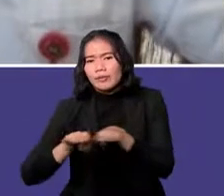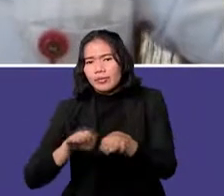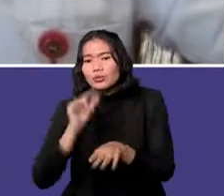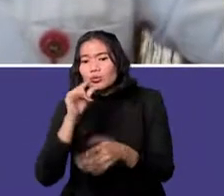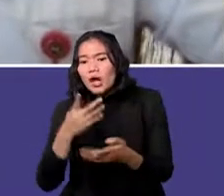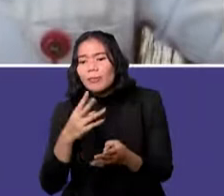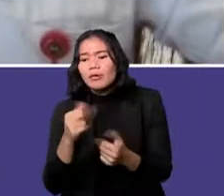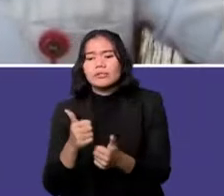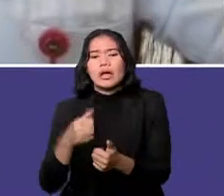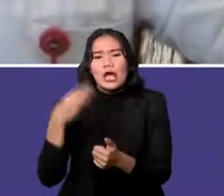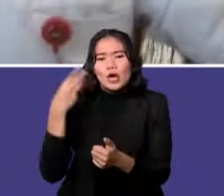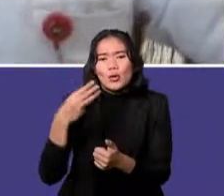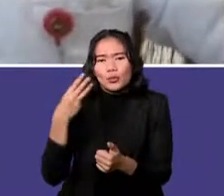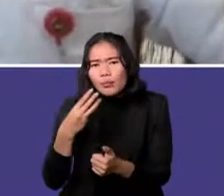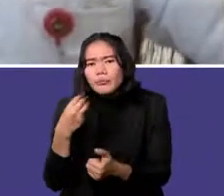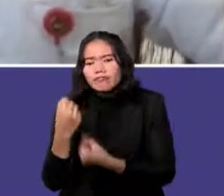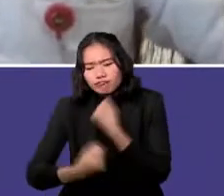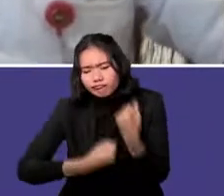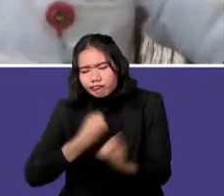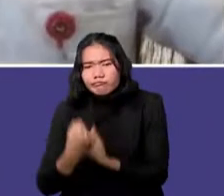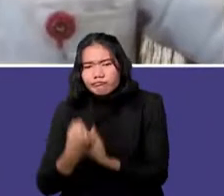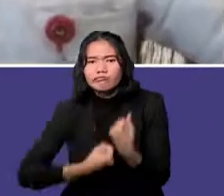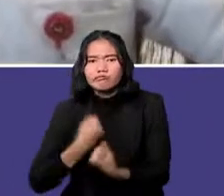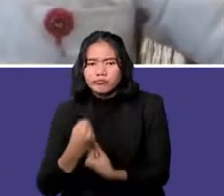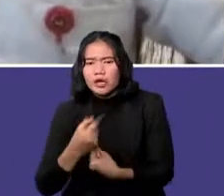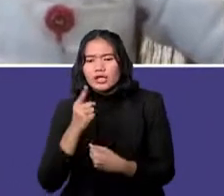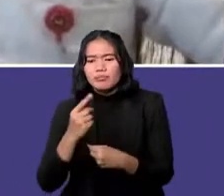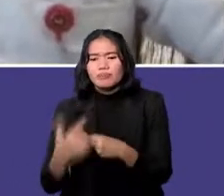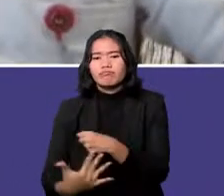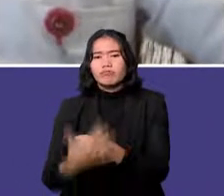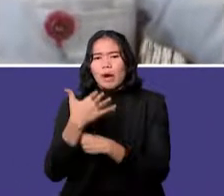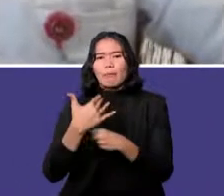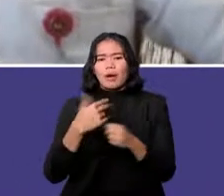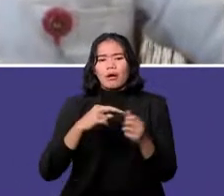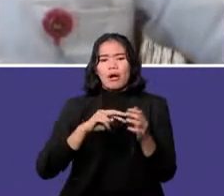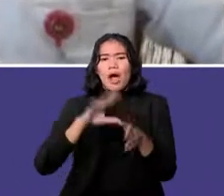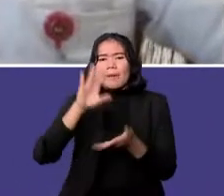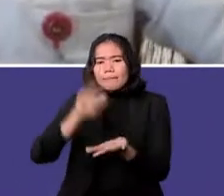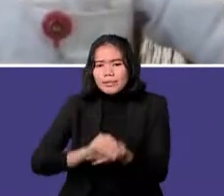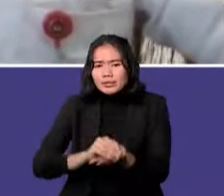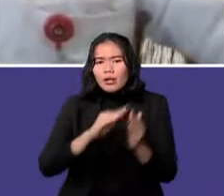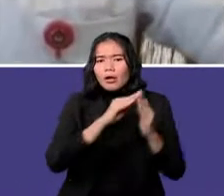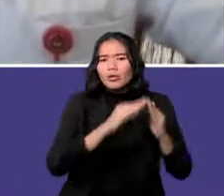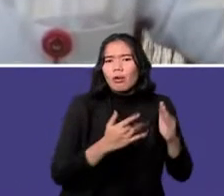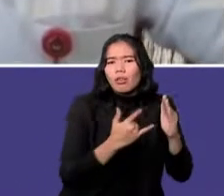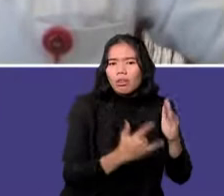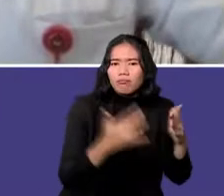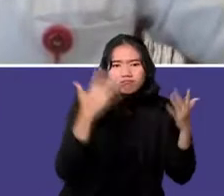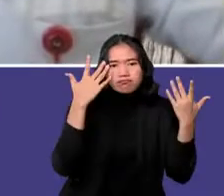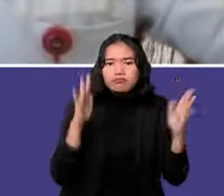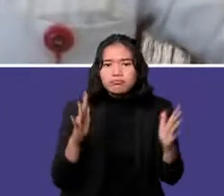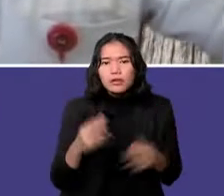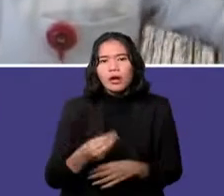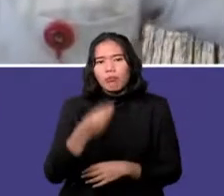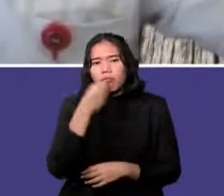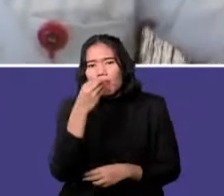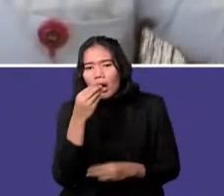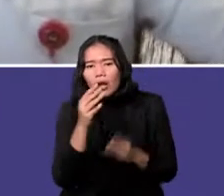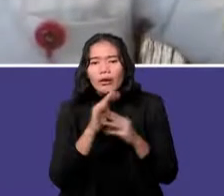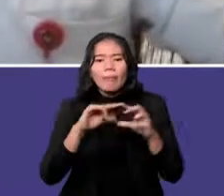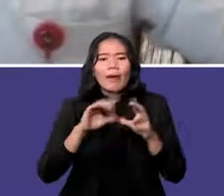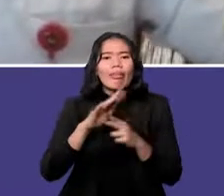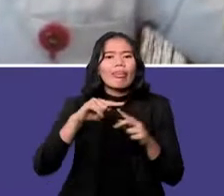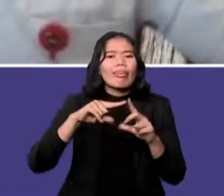sumber-sumber ekonomi gitu, karena nggak mungkin juga gitu ya sudah terdampak diam dulu terus di rumah nanti mantap gitu ya makan tabungan terus.